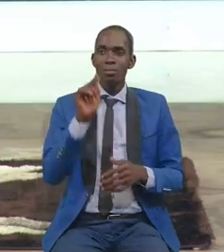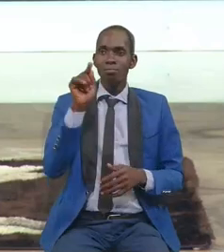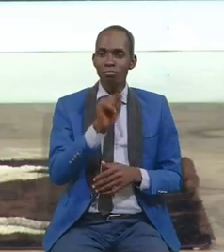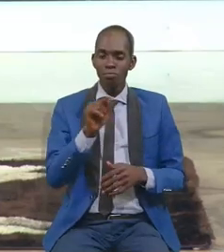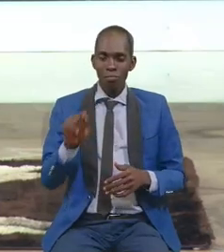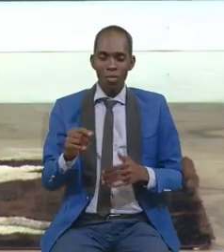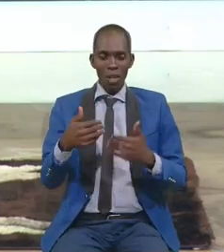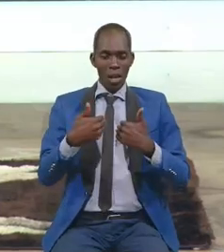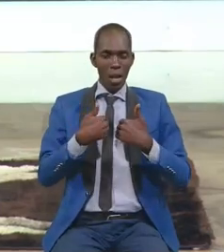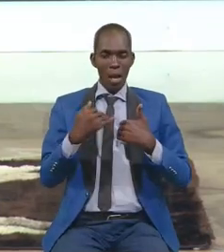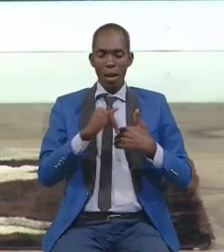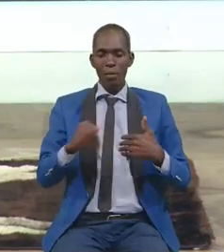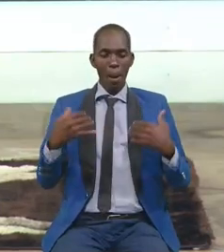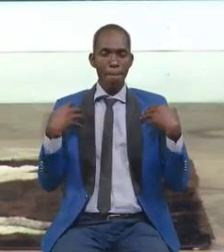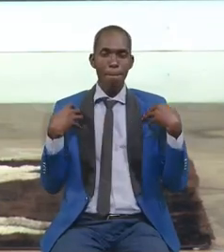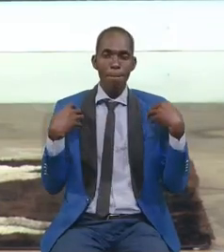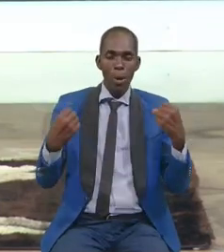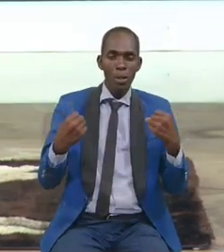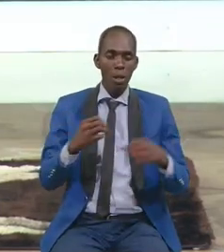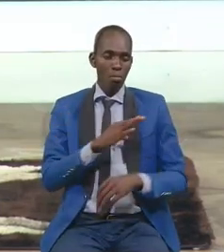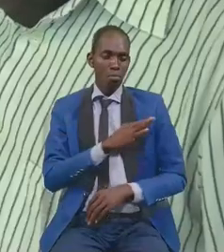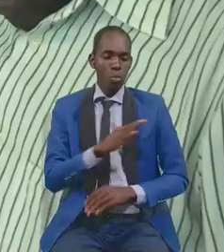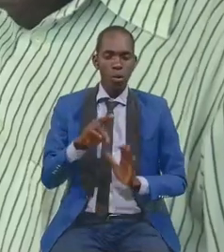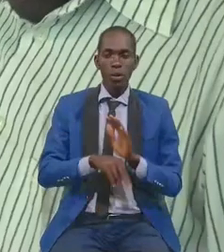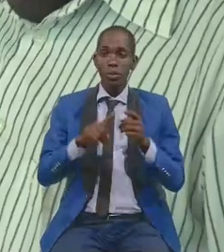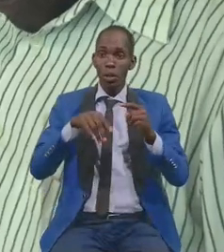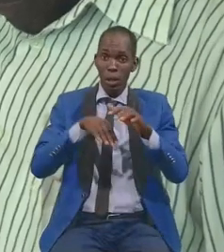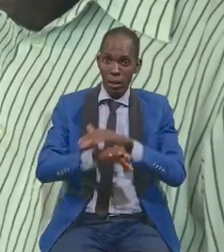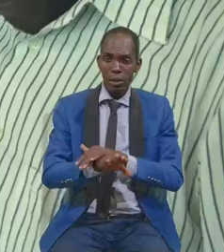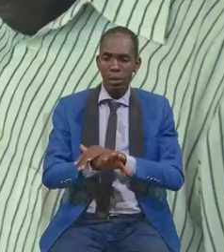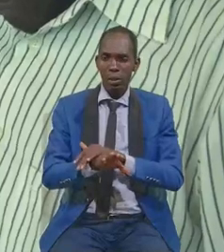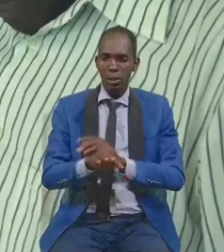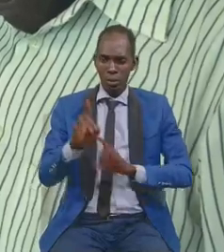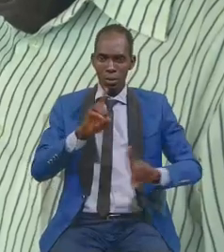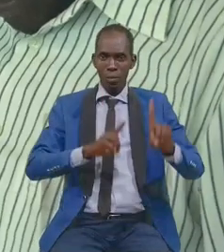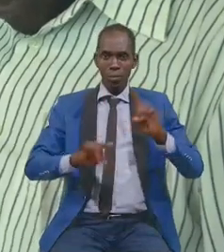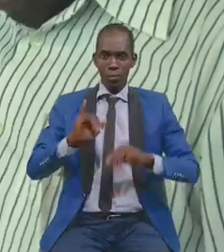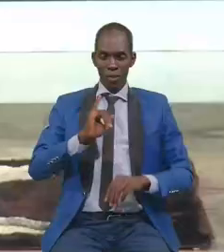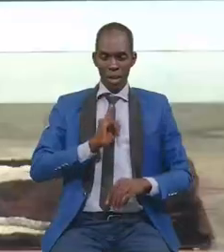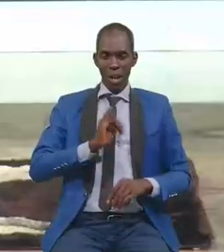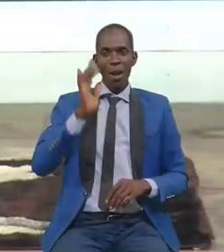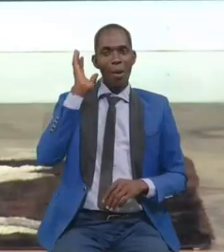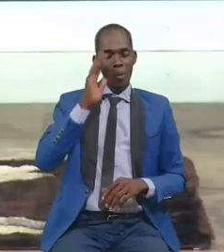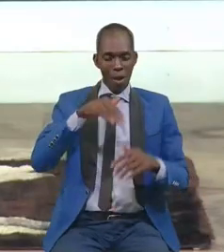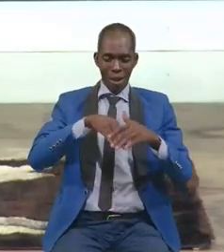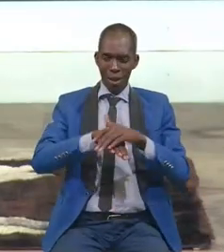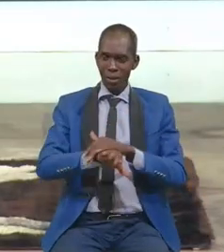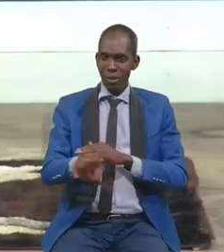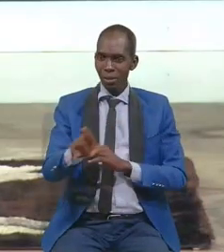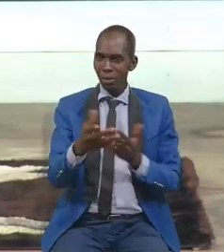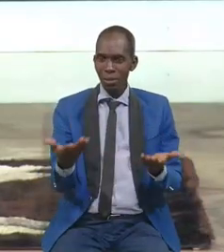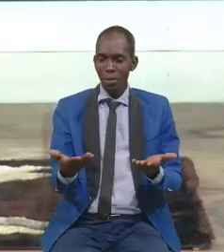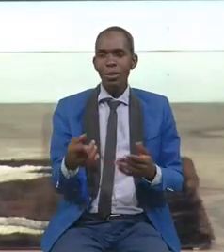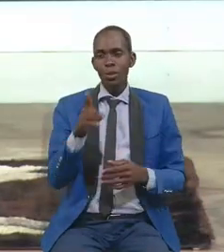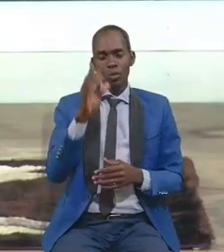d'entrée, les obstacles à l'entrée. Maintenant, il y a maintenant accès à entrer. Je vais entrer. Vous